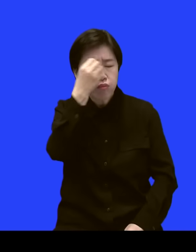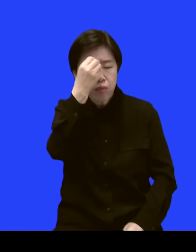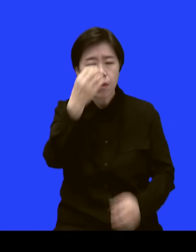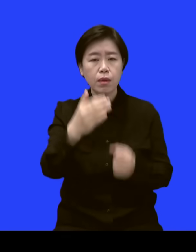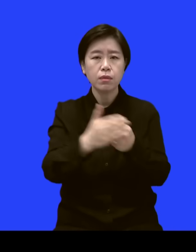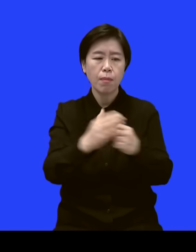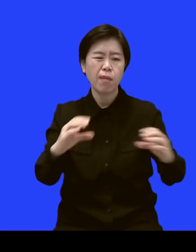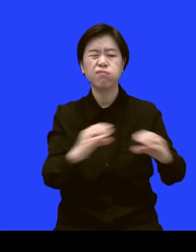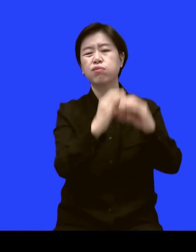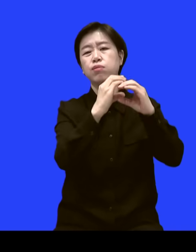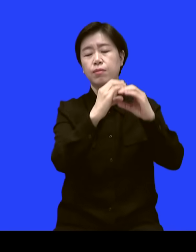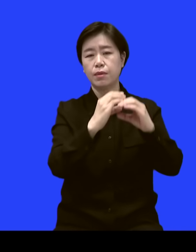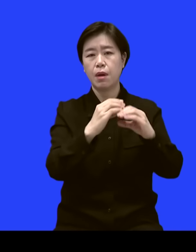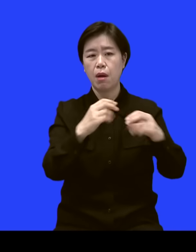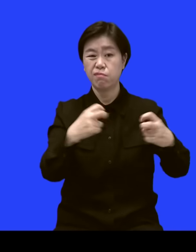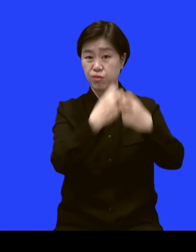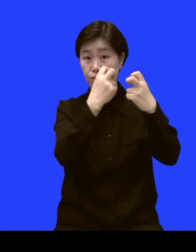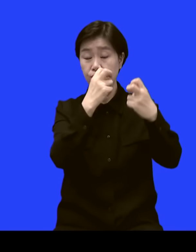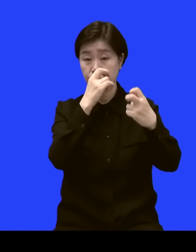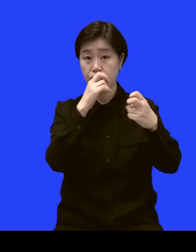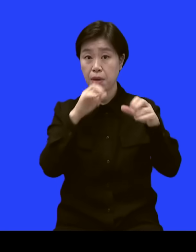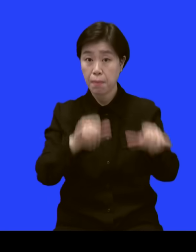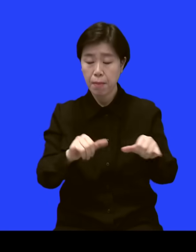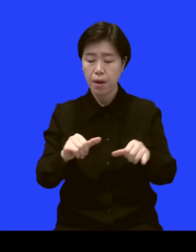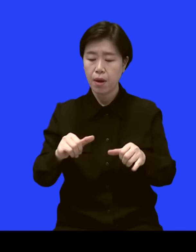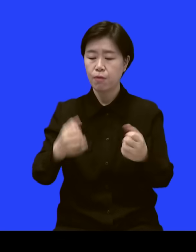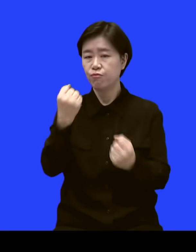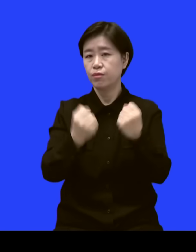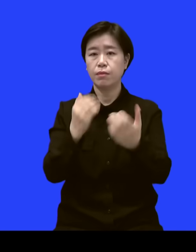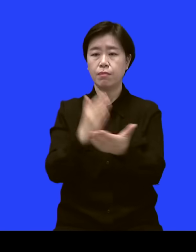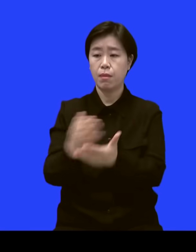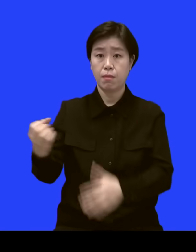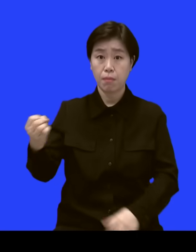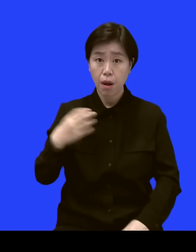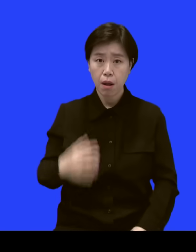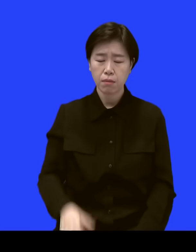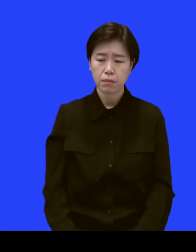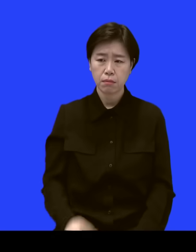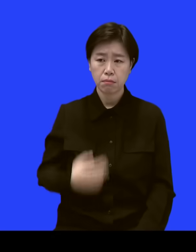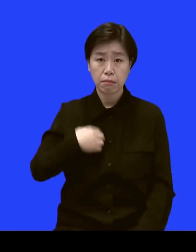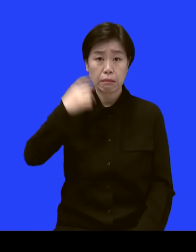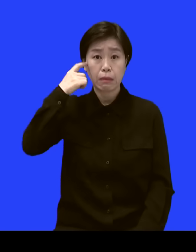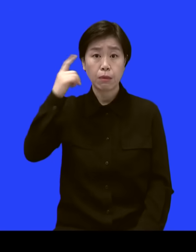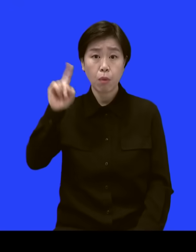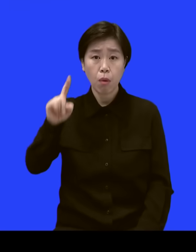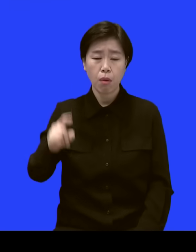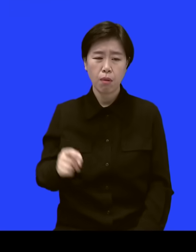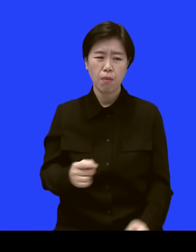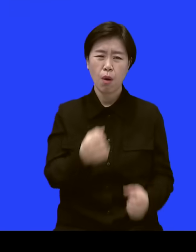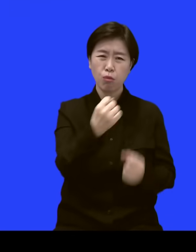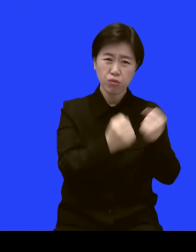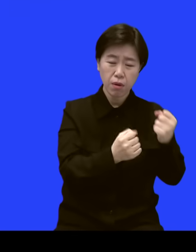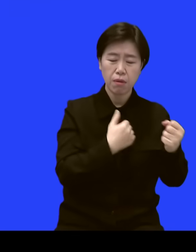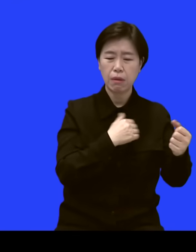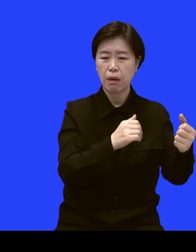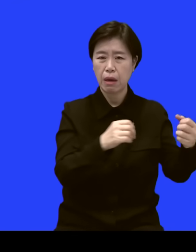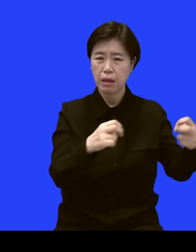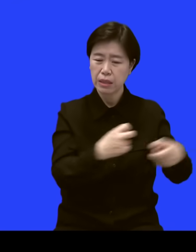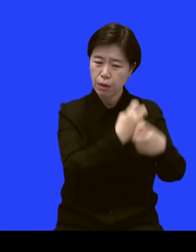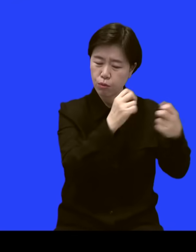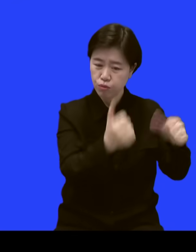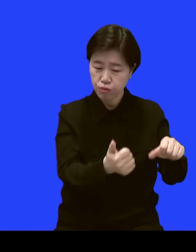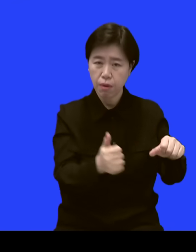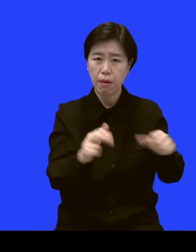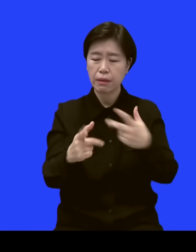된다고. 어지럼증 갑자기 오면 큰일 난다고. 근데 제가 어지러워 죽나 운전하다 죽나 마찬가지지 이런 마음이 딱 들더라고요.